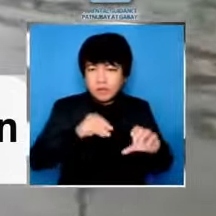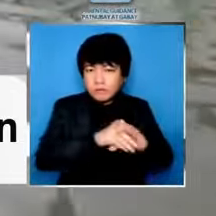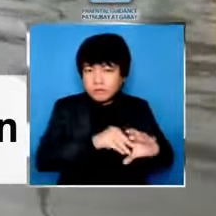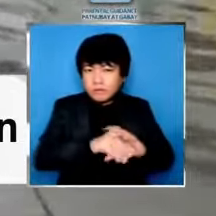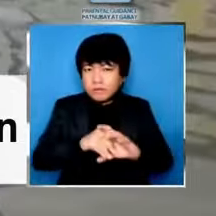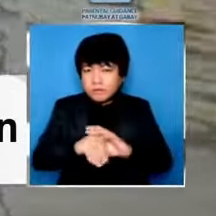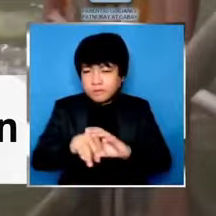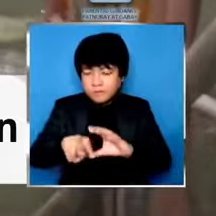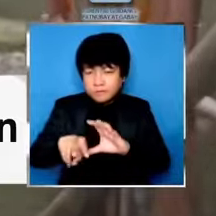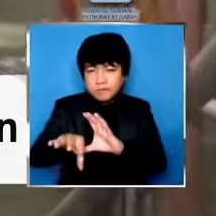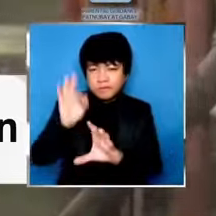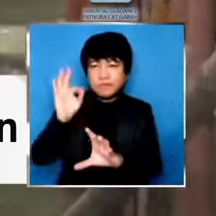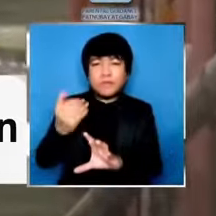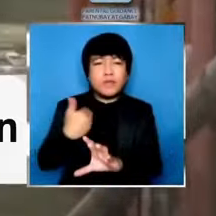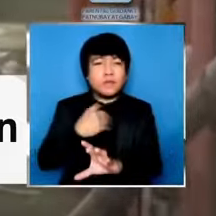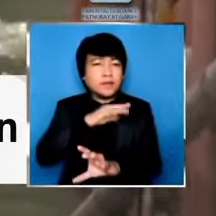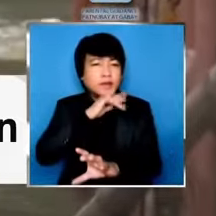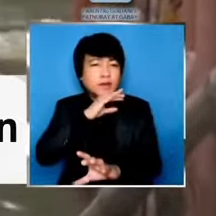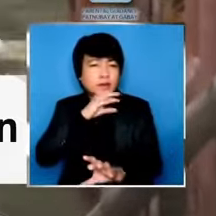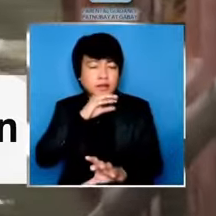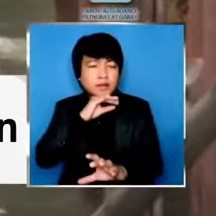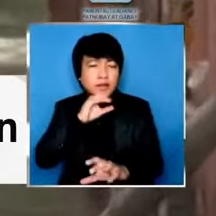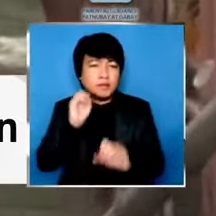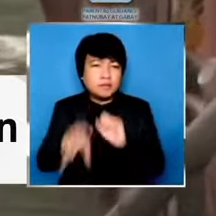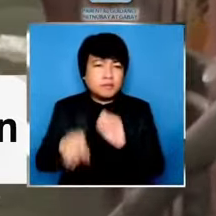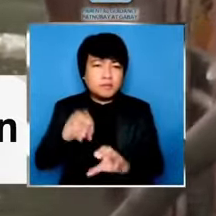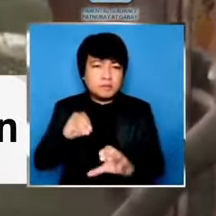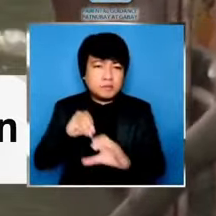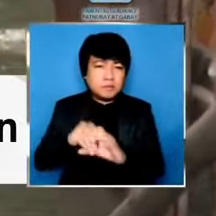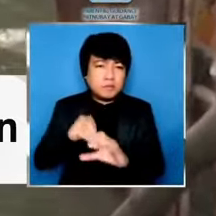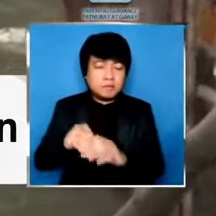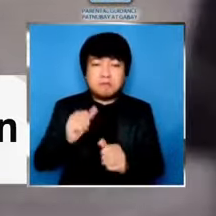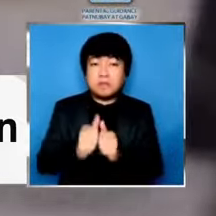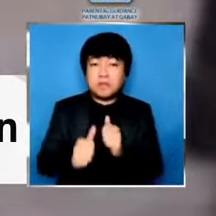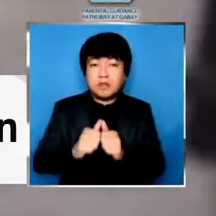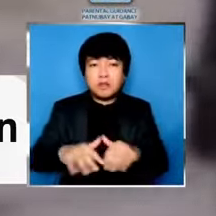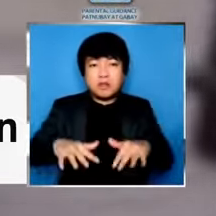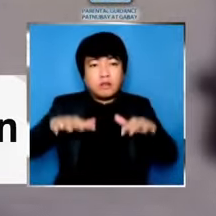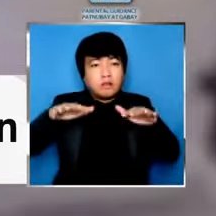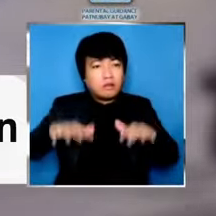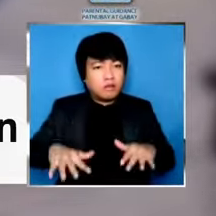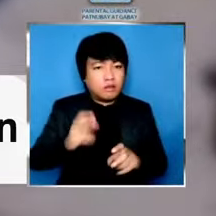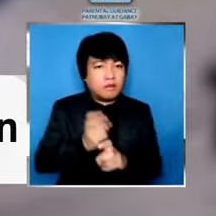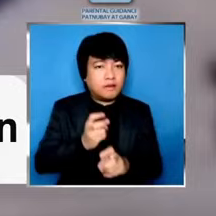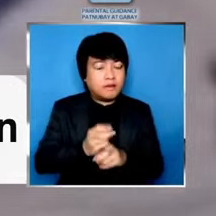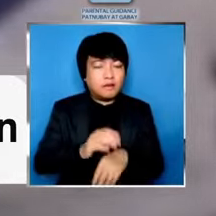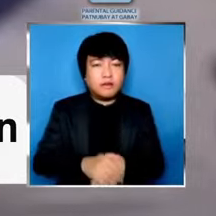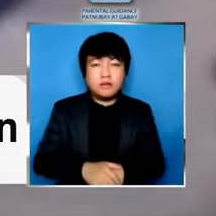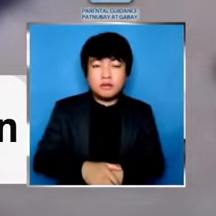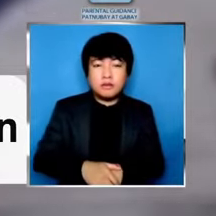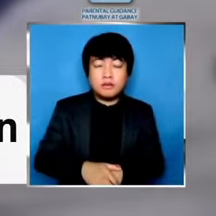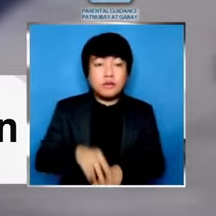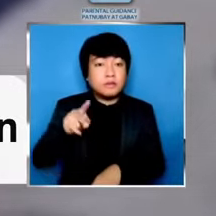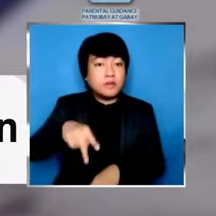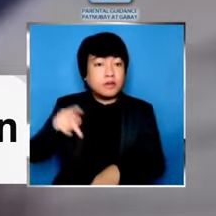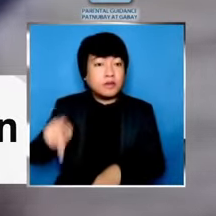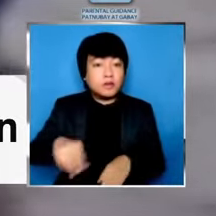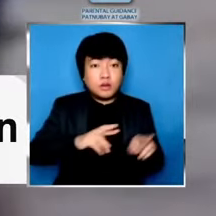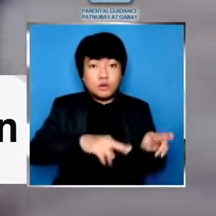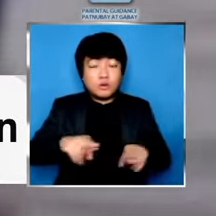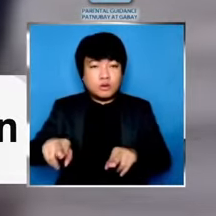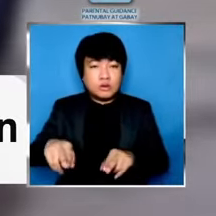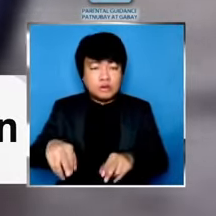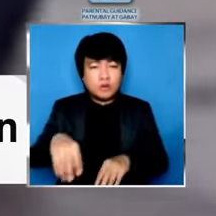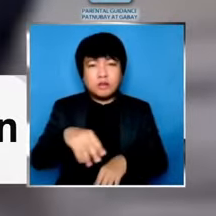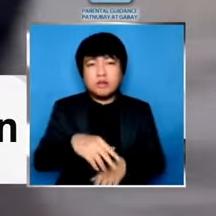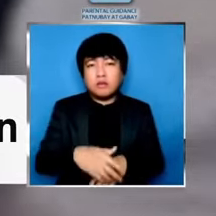naipong basura na dahilan ng mabagal na paghupa ng baha. Dahil naman sa pag-apaw ng Pampanga River, ilang araw nang iniinda ng mga motorista ang traffic